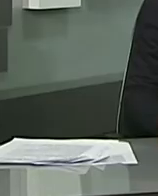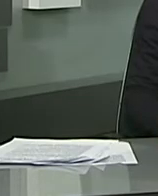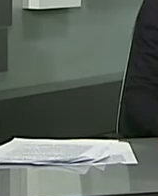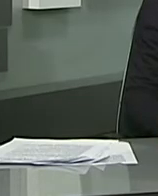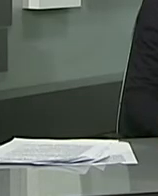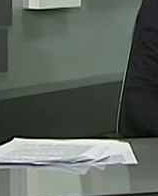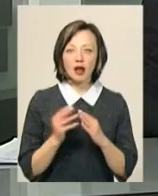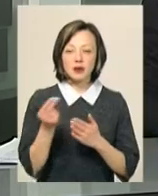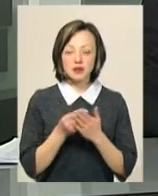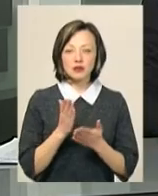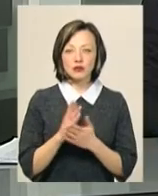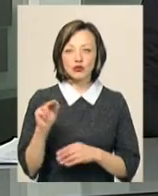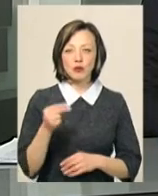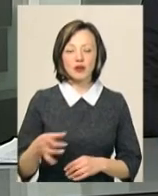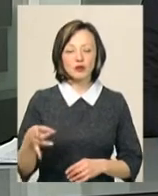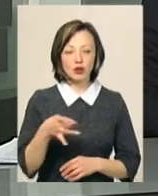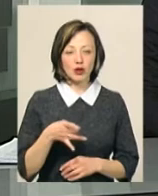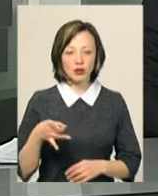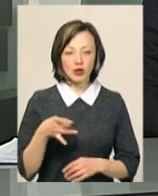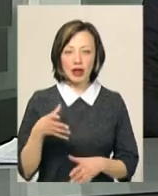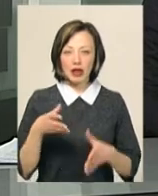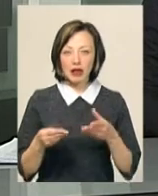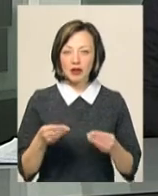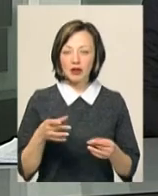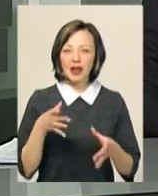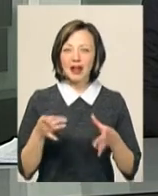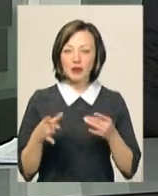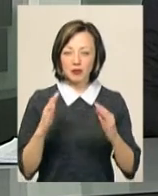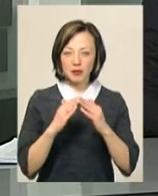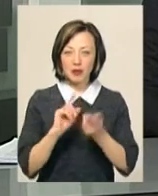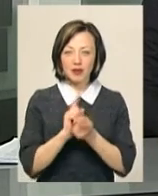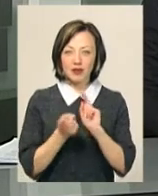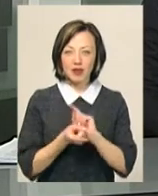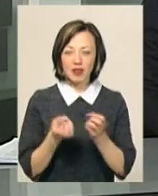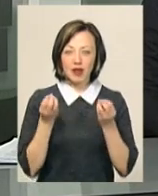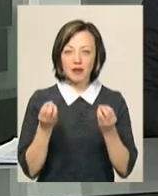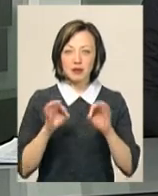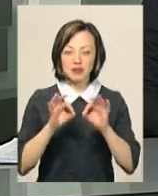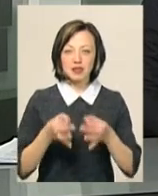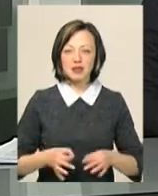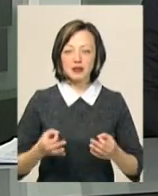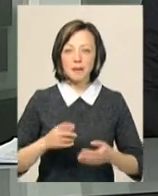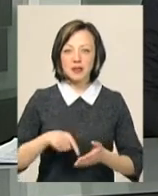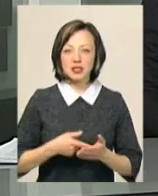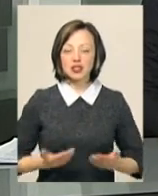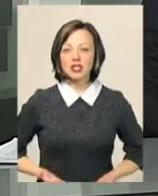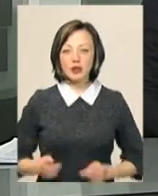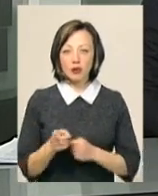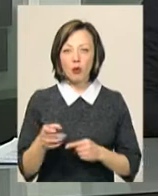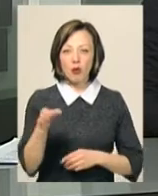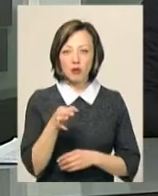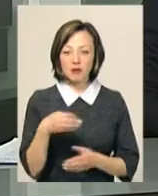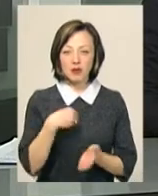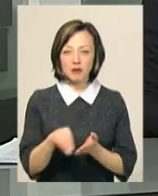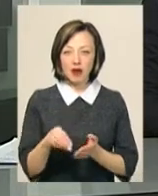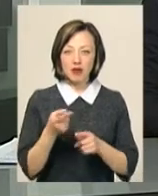Хата писанка існує у Чемеровецькому районі. Глинобитну оселю перетворив на витвір ужиткового мистецтва міський житель з Тернопільської області, котрий і